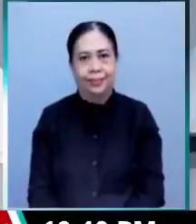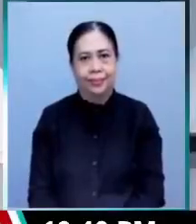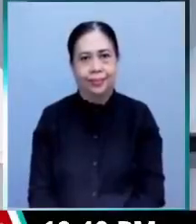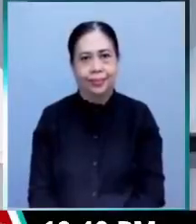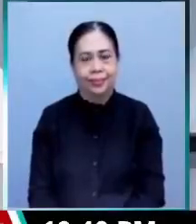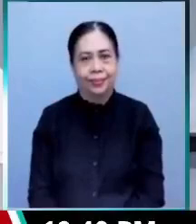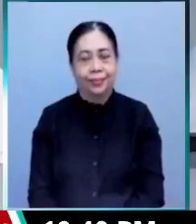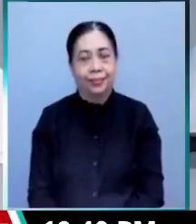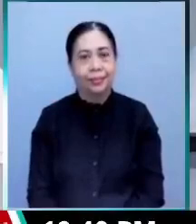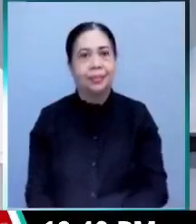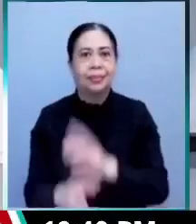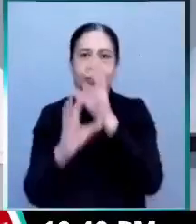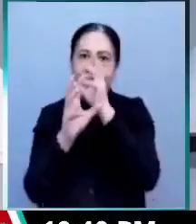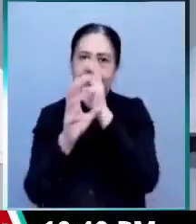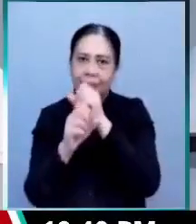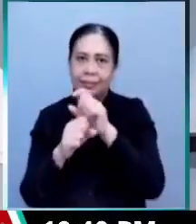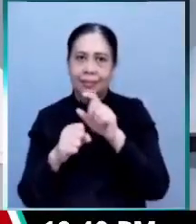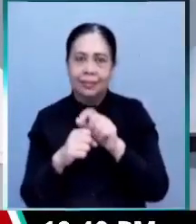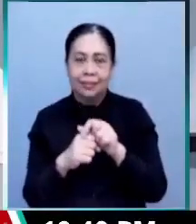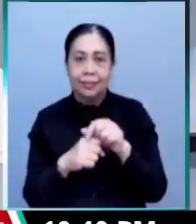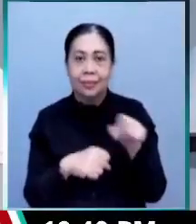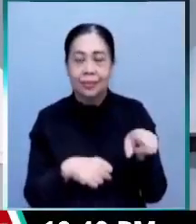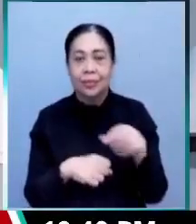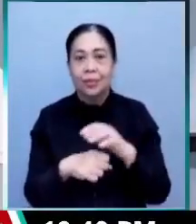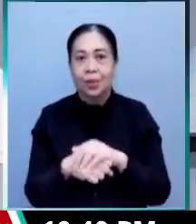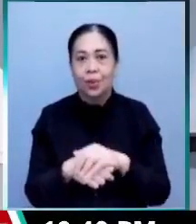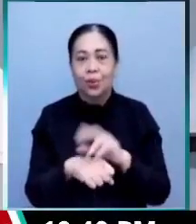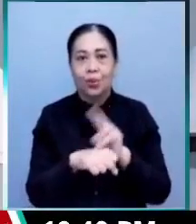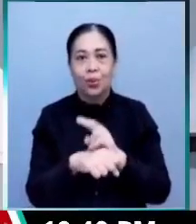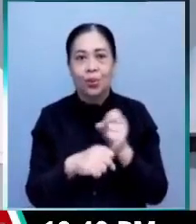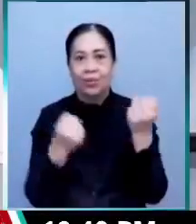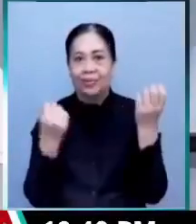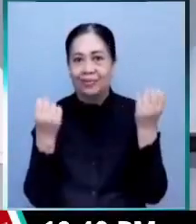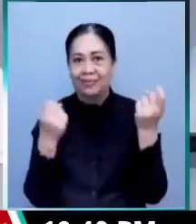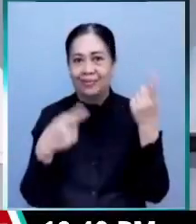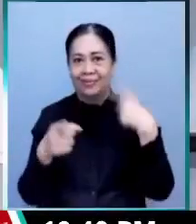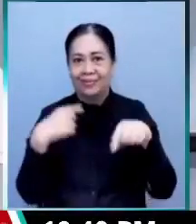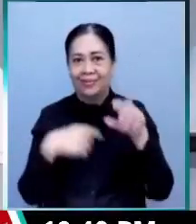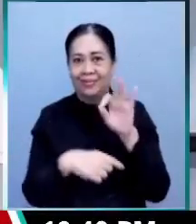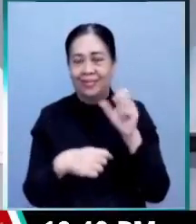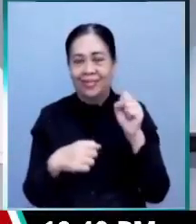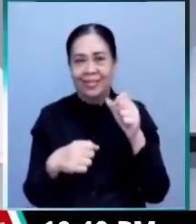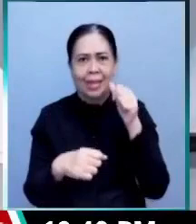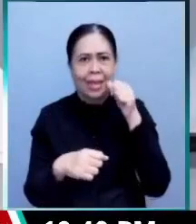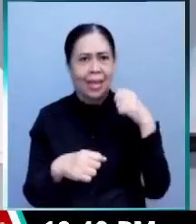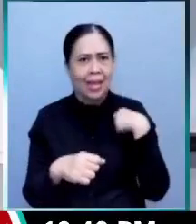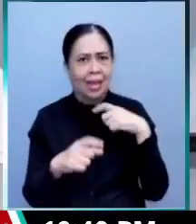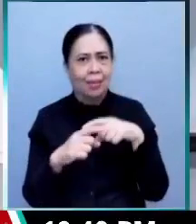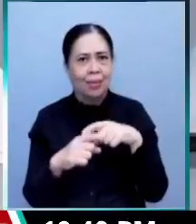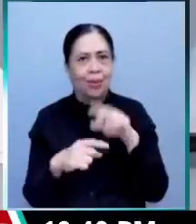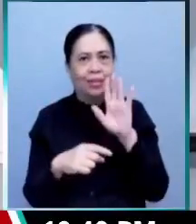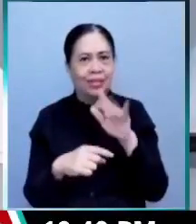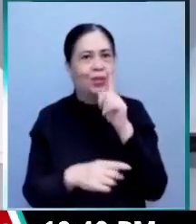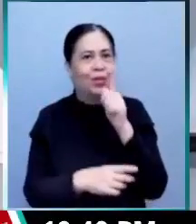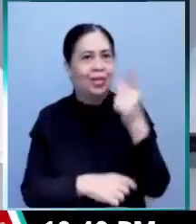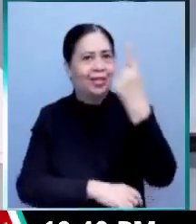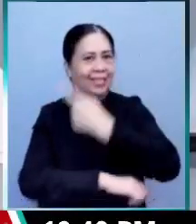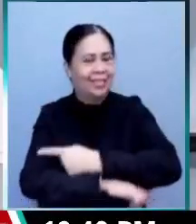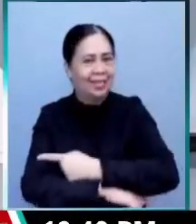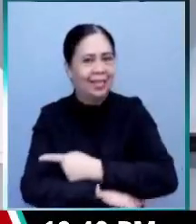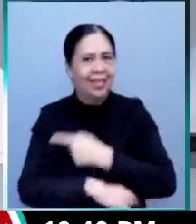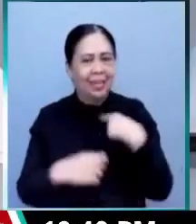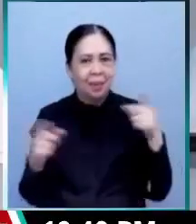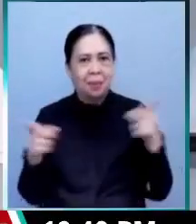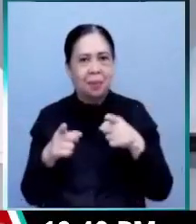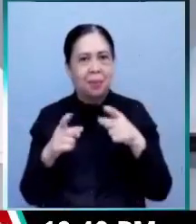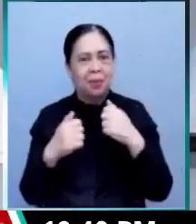Kinangaan ng netizens ang paggamit ni Luis Manzano ng sign language sa episode kahapon ng It's Your Lucky Day. Nagka-instant duet naman